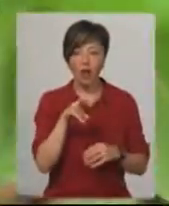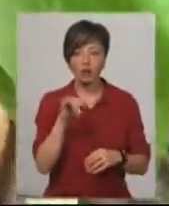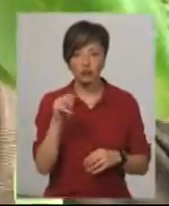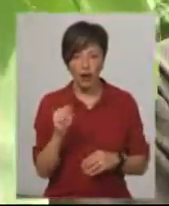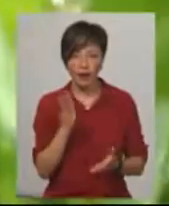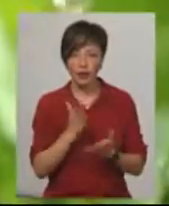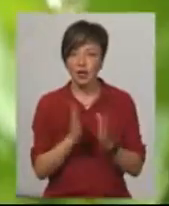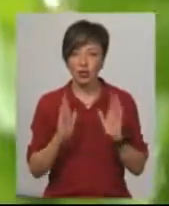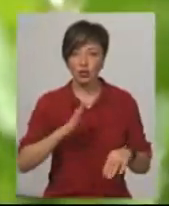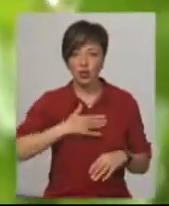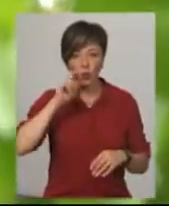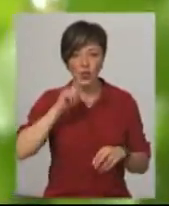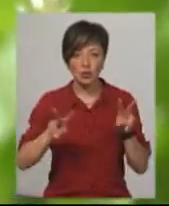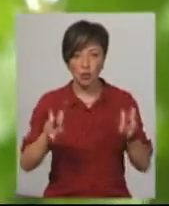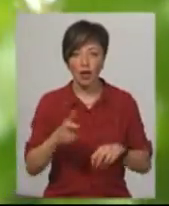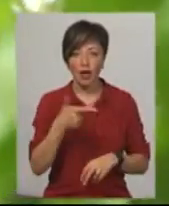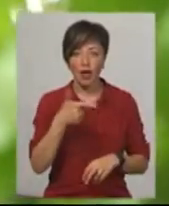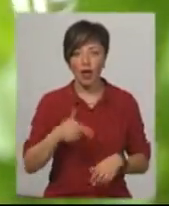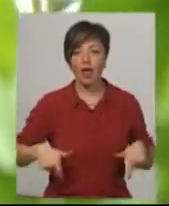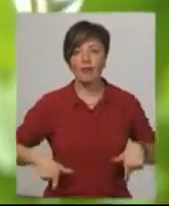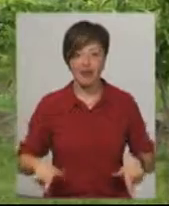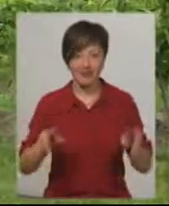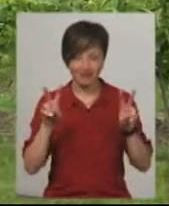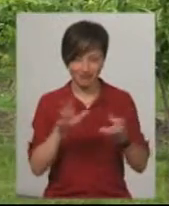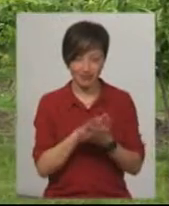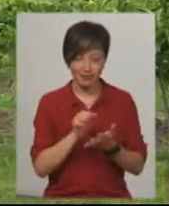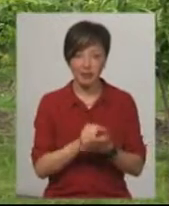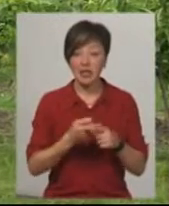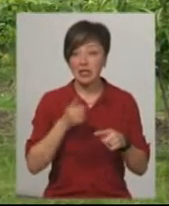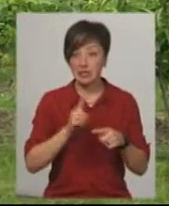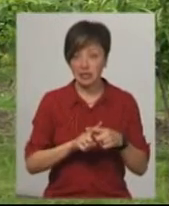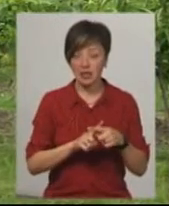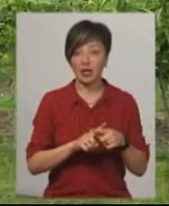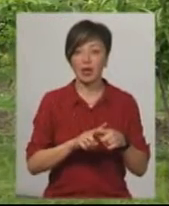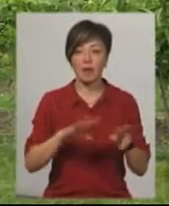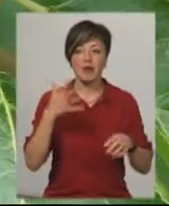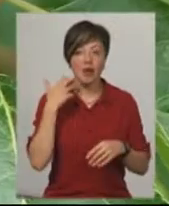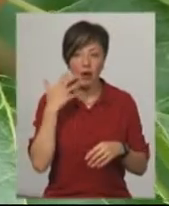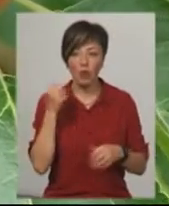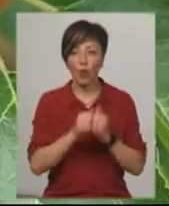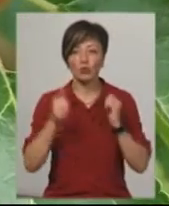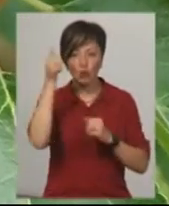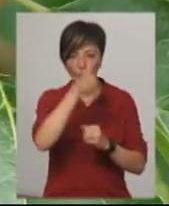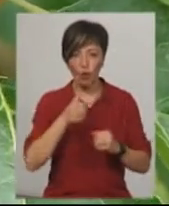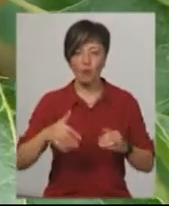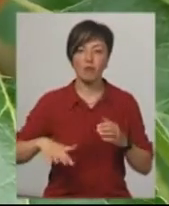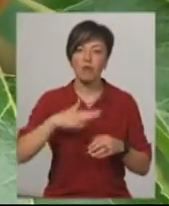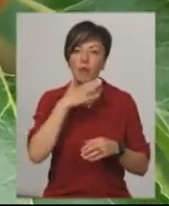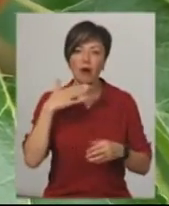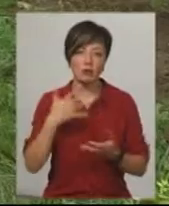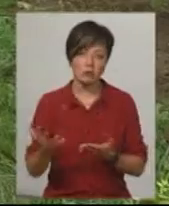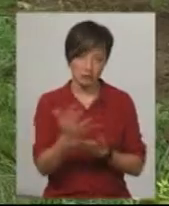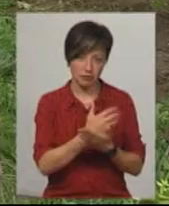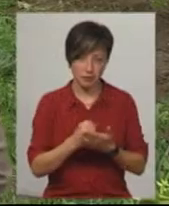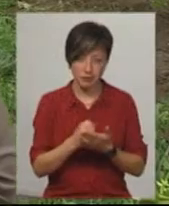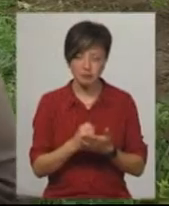року плодоносить лише вітчизняний сорт «Генерал». Ця алича, як і яблуня української селекції «Амулет», кожного року дають великі врожаї, розповідає